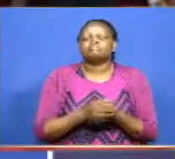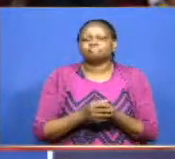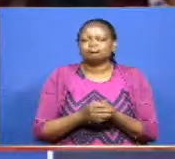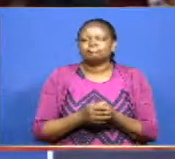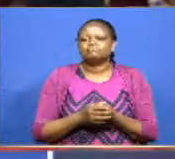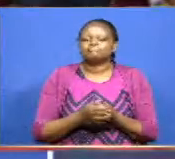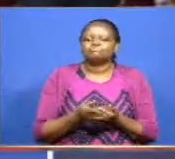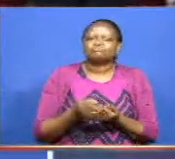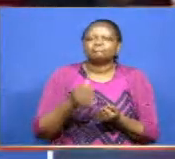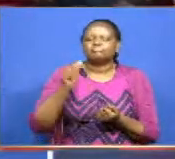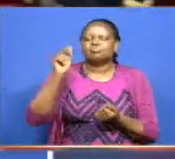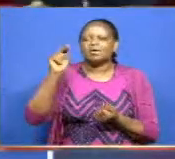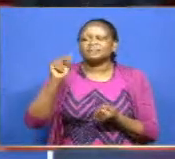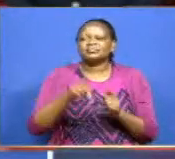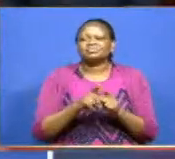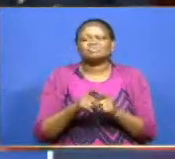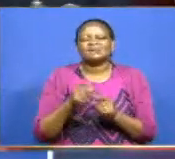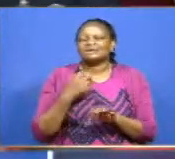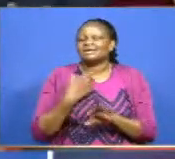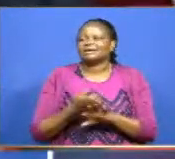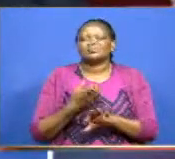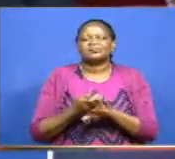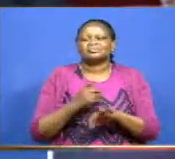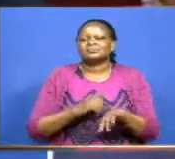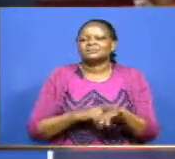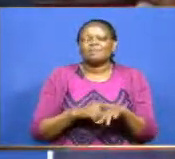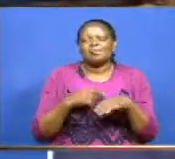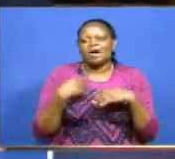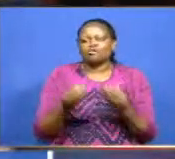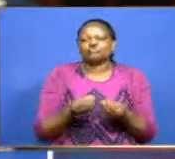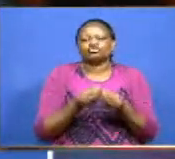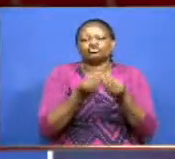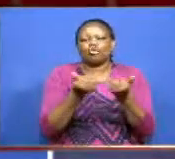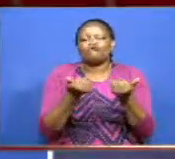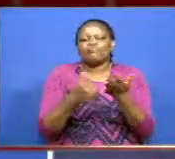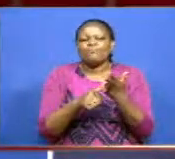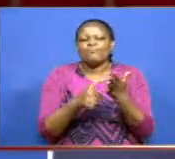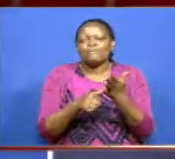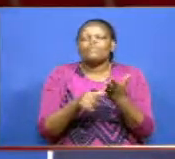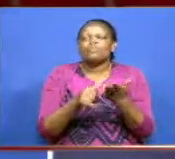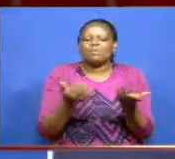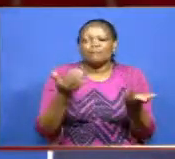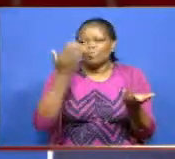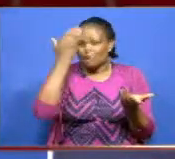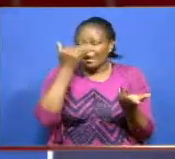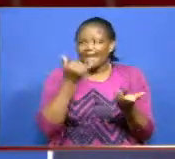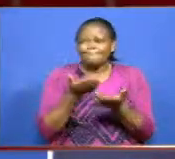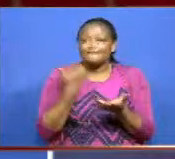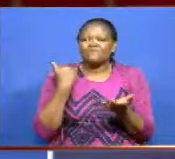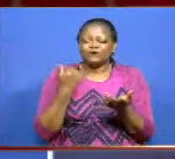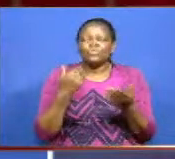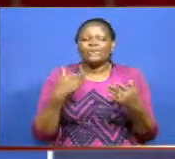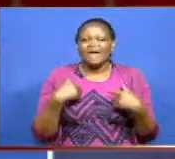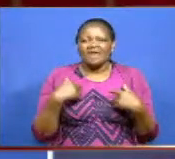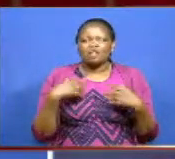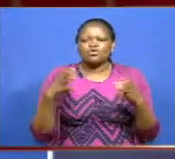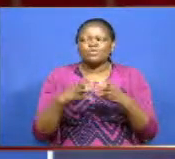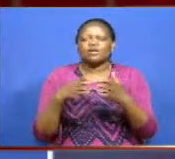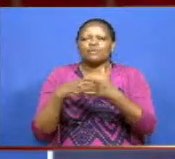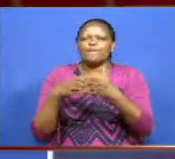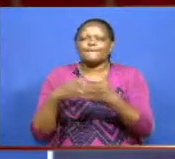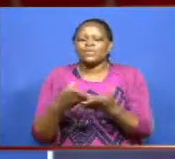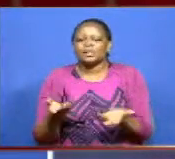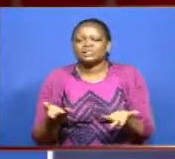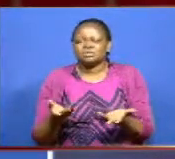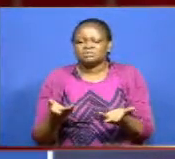alikabiliwa na wakati mgumu kueleza jinsi atakavyokabiliana na makundi ambayo awali yamekuwa kitatiza usimamizi wa jiji, msongamano